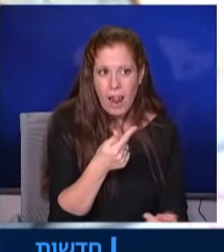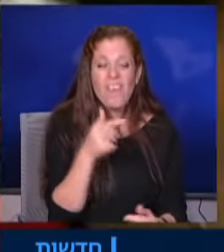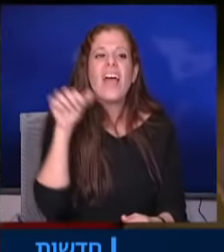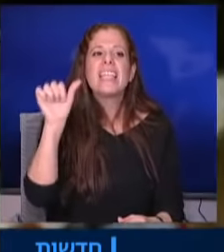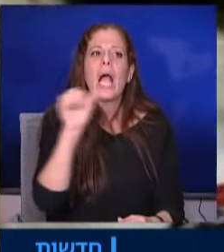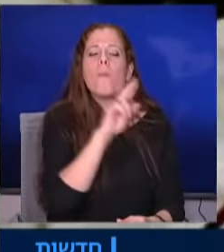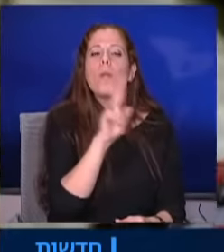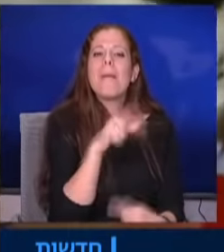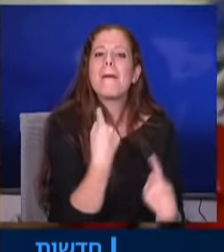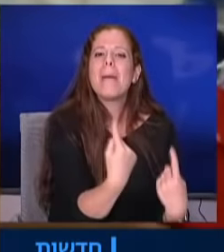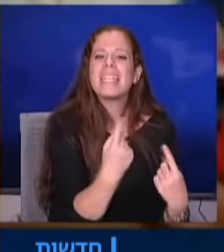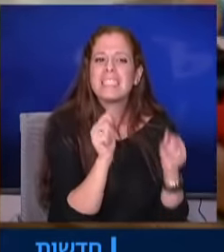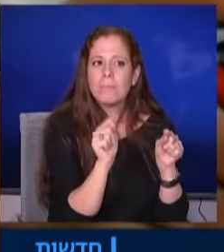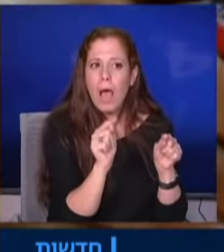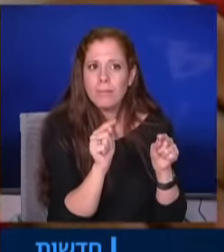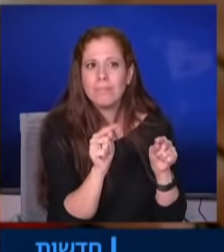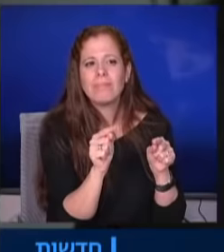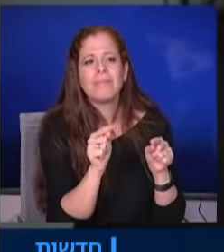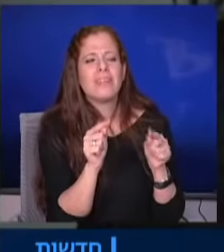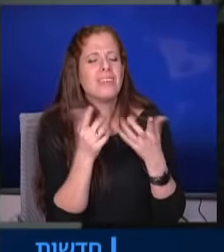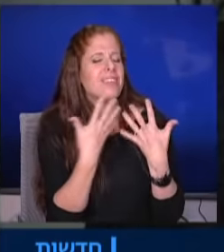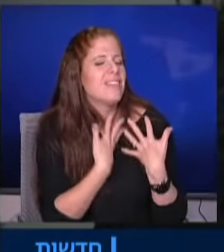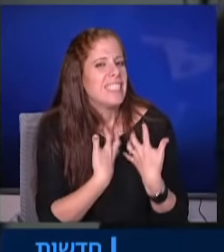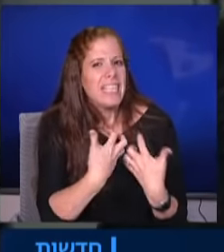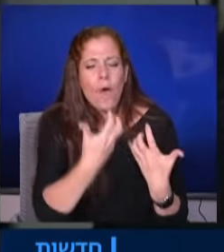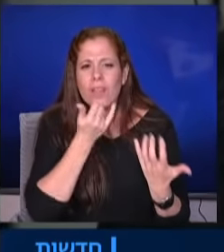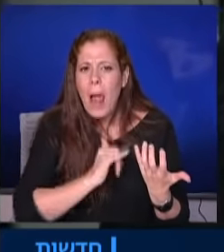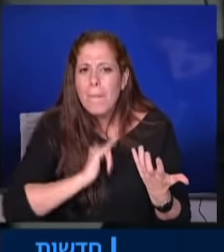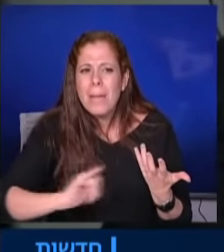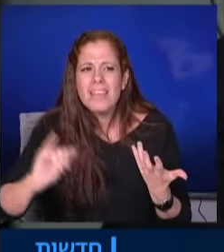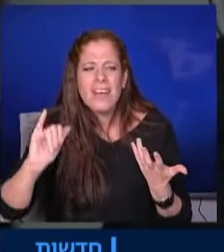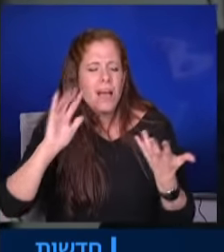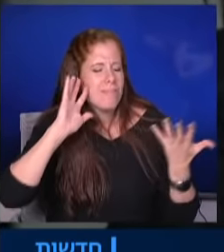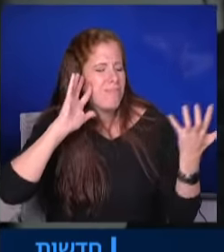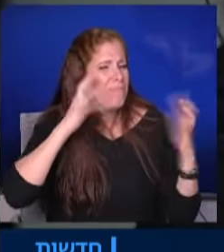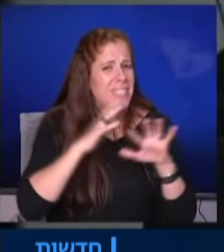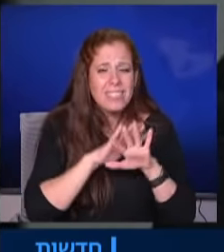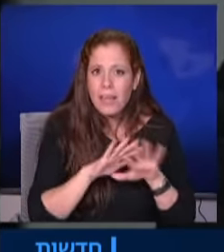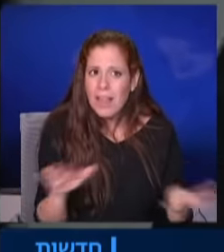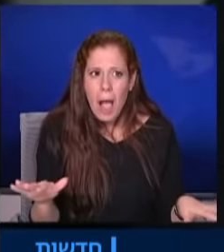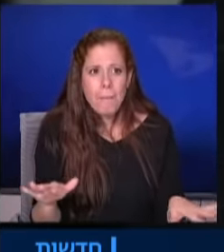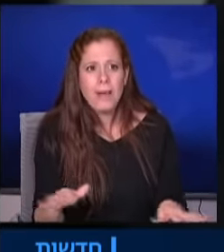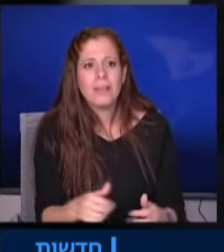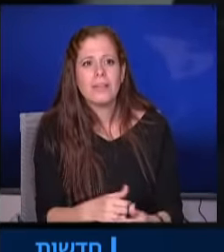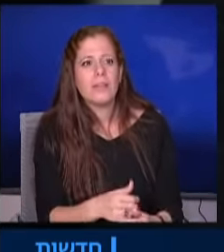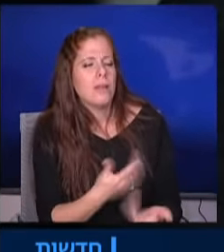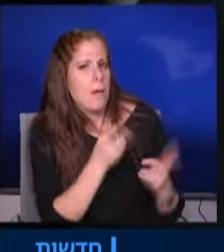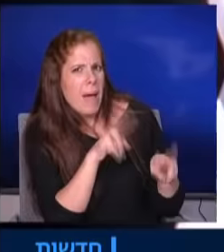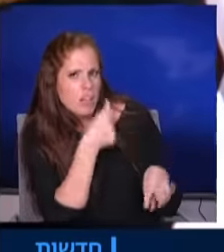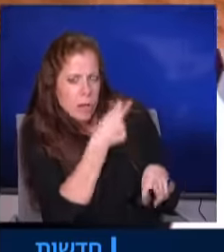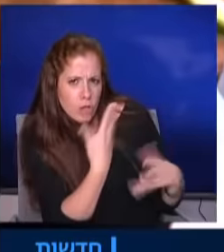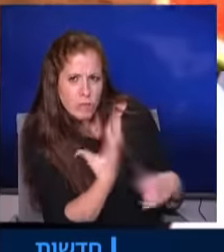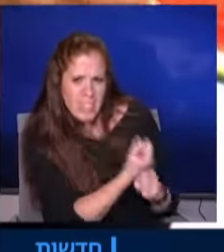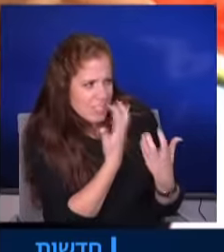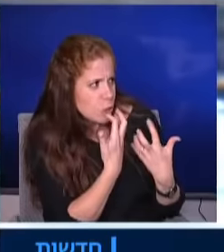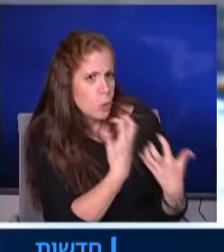רוטברג בעצמה. סחף אותי לאיזו הרפתקה פסיכית לחלוטין. כי מה יש בגיא שמצליח לסחוף אותך, להביא